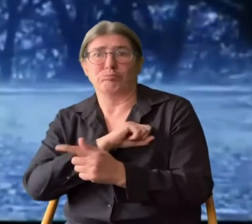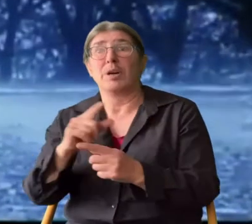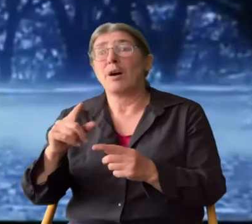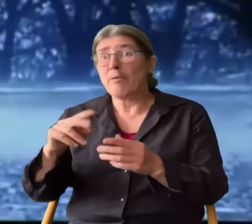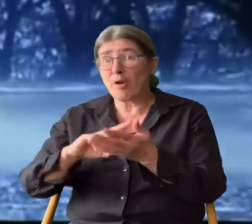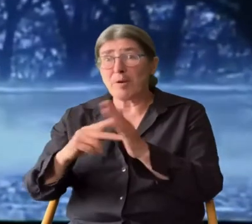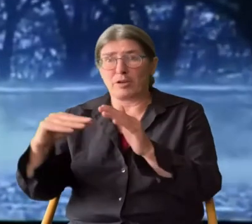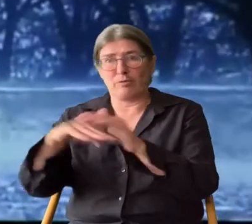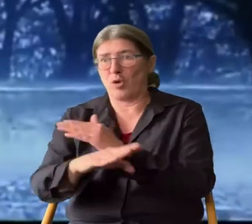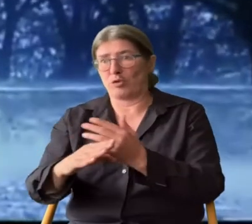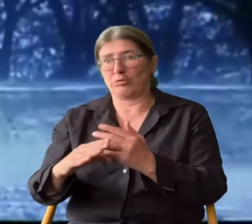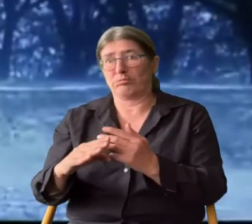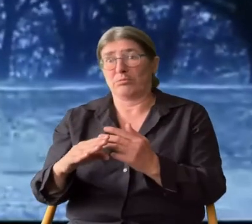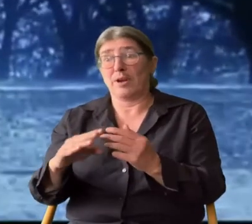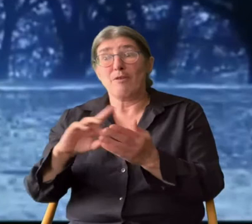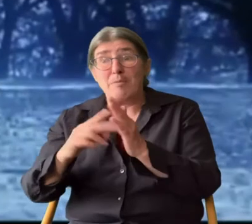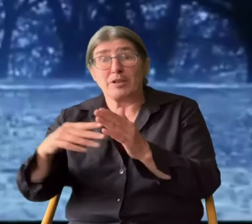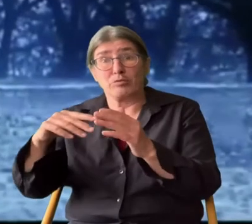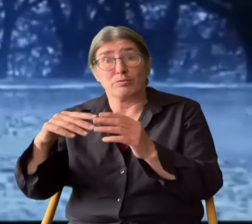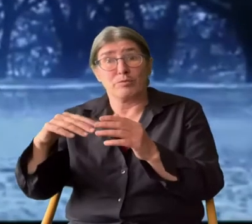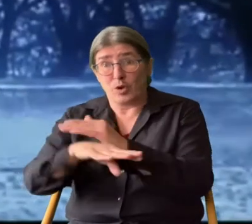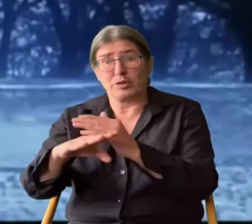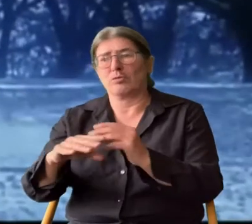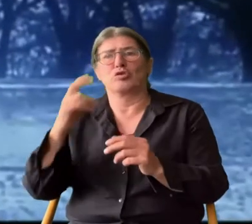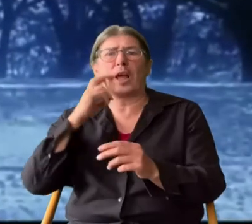Vorbereitungen zur Flucht werden streng bestraft.